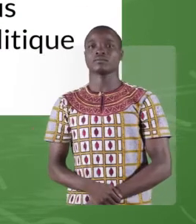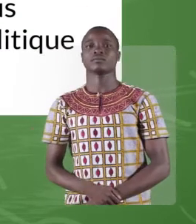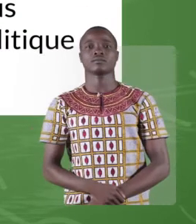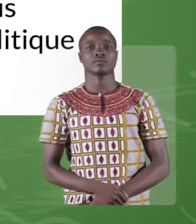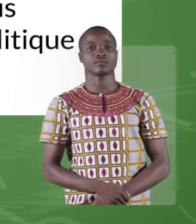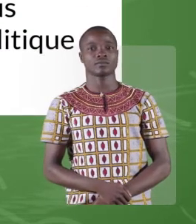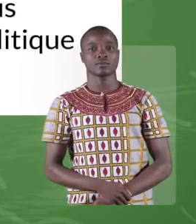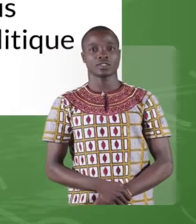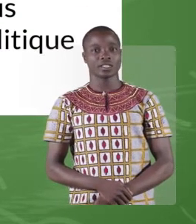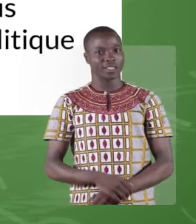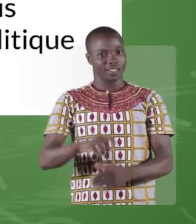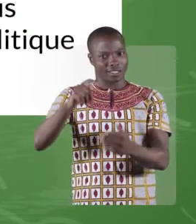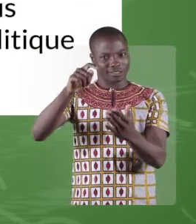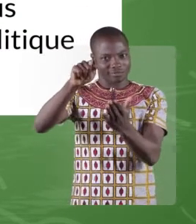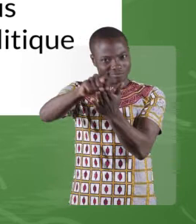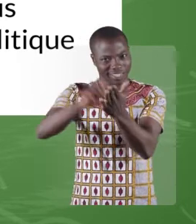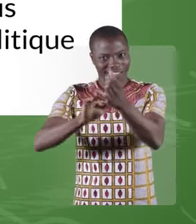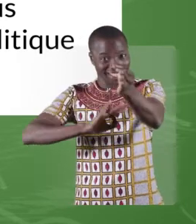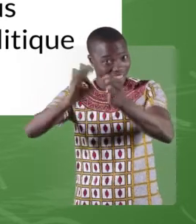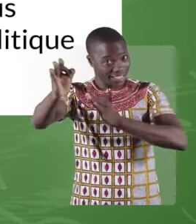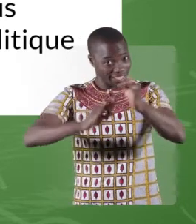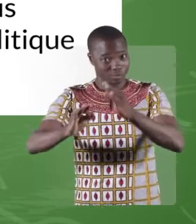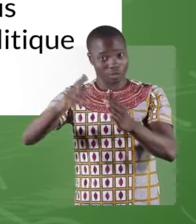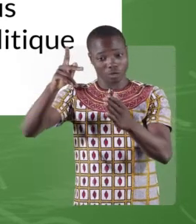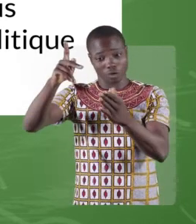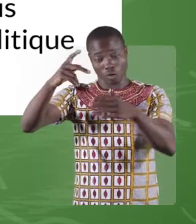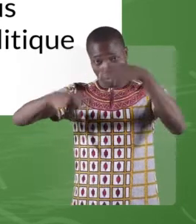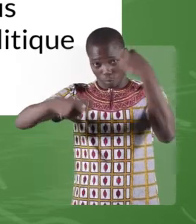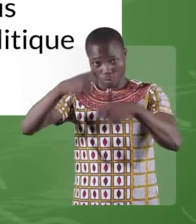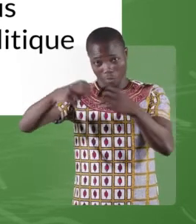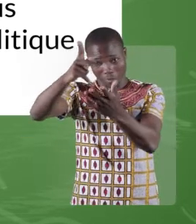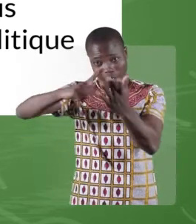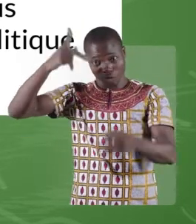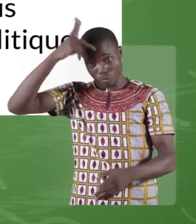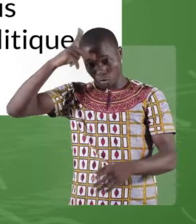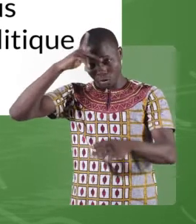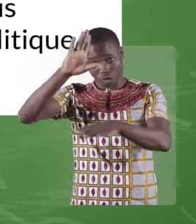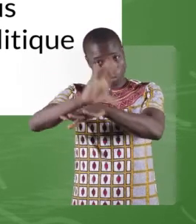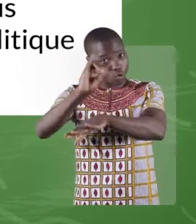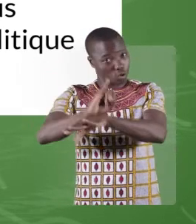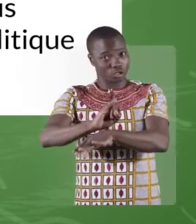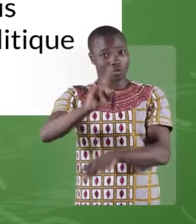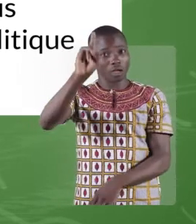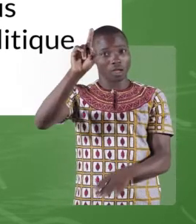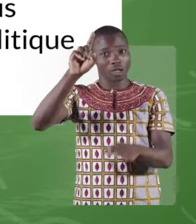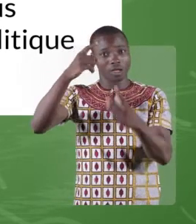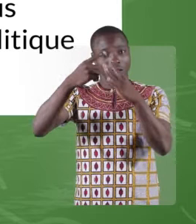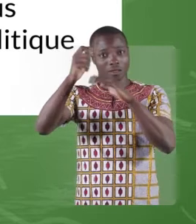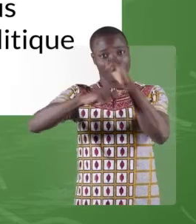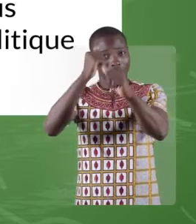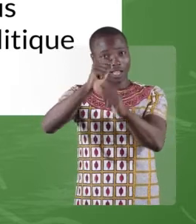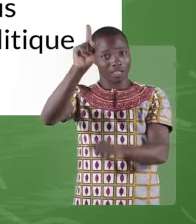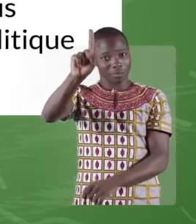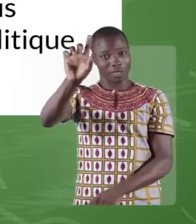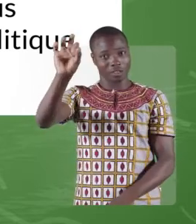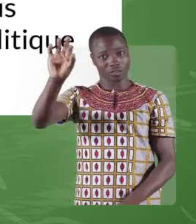La situation parle du problème des partis politiques en Côte d'Ivoire de 1960 à